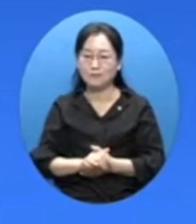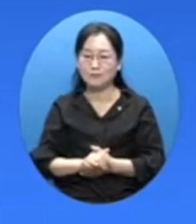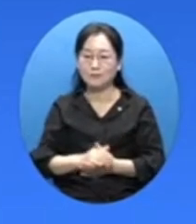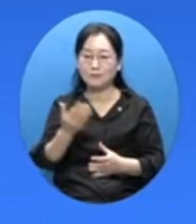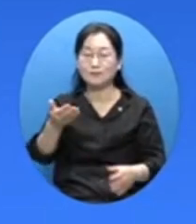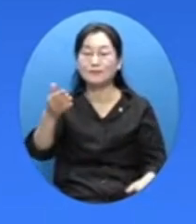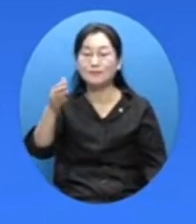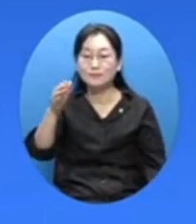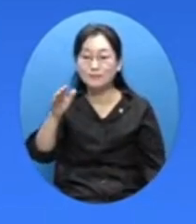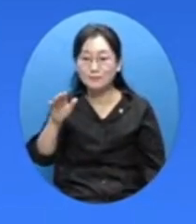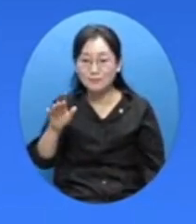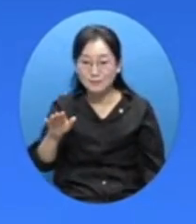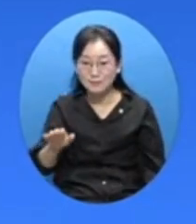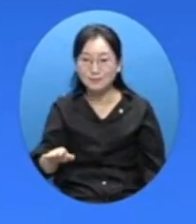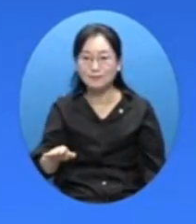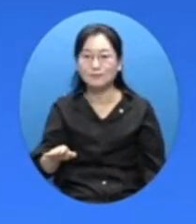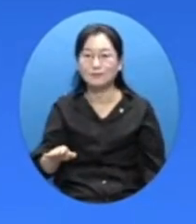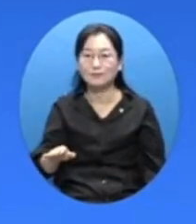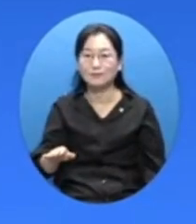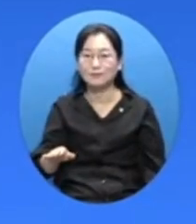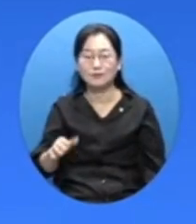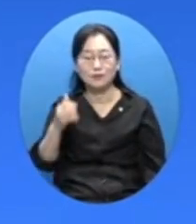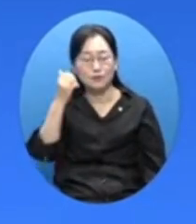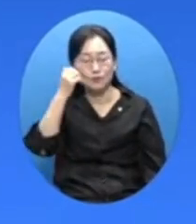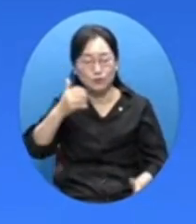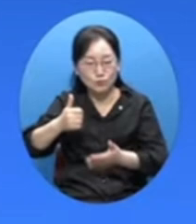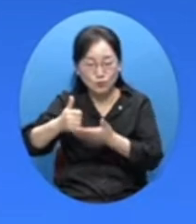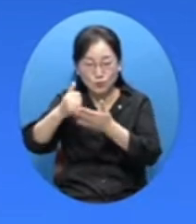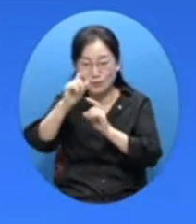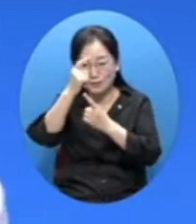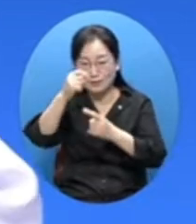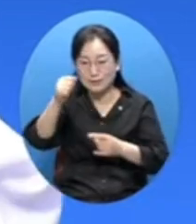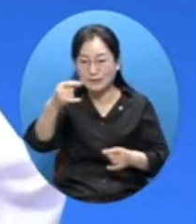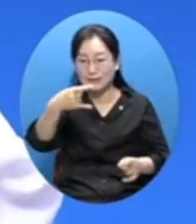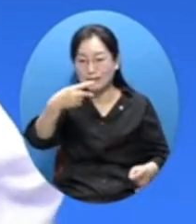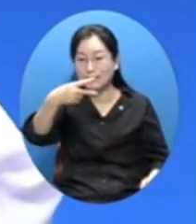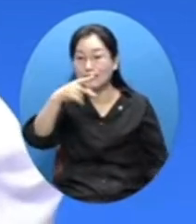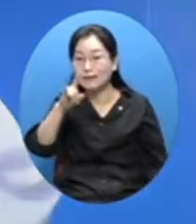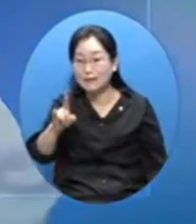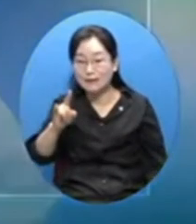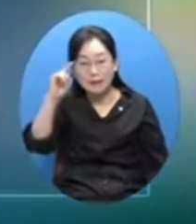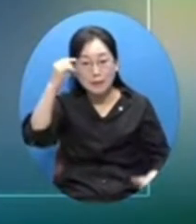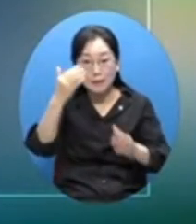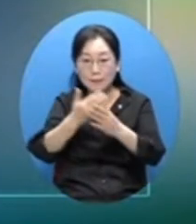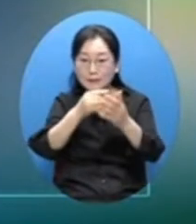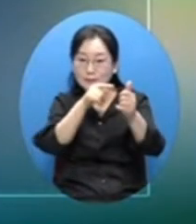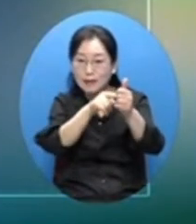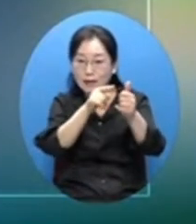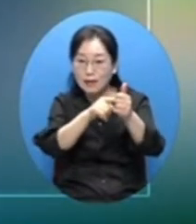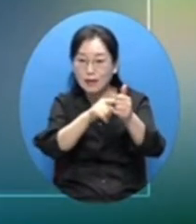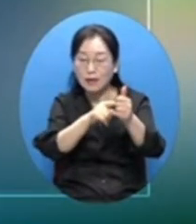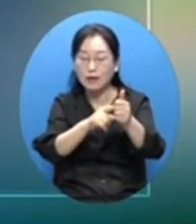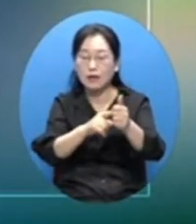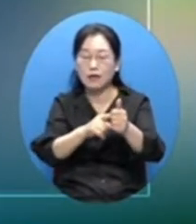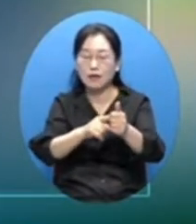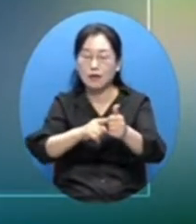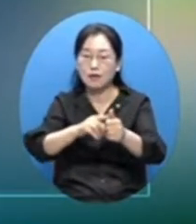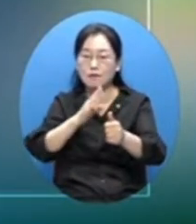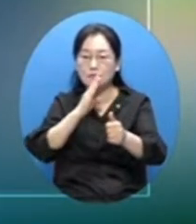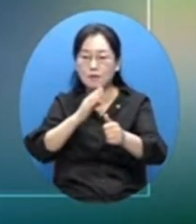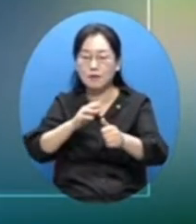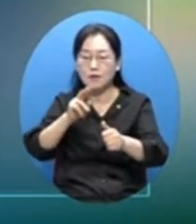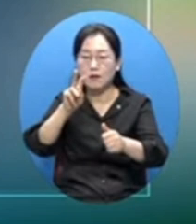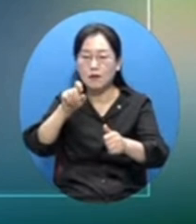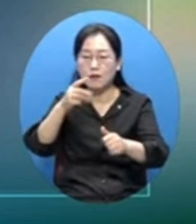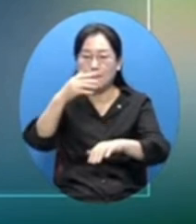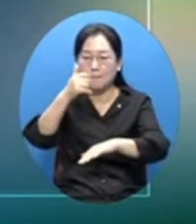그런데 제가 존경하는 이희대 박사님은 본인이 말기암 환자로 사형선고를 받고도